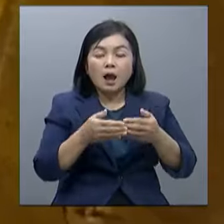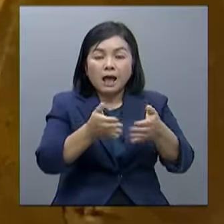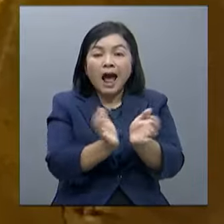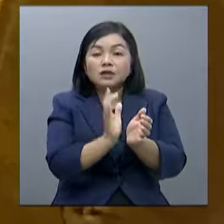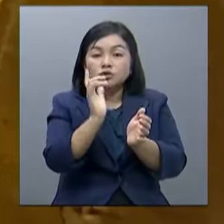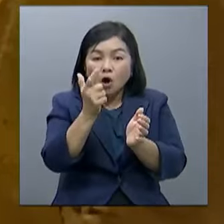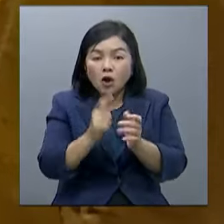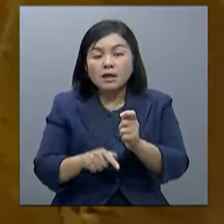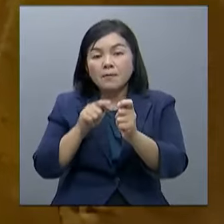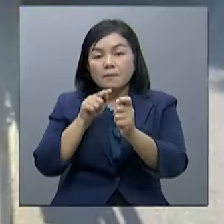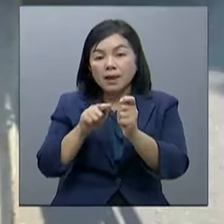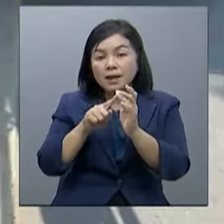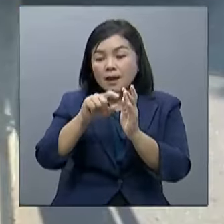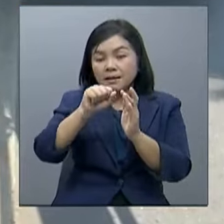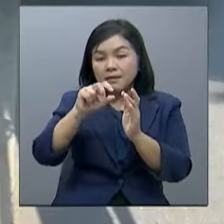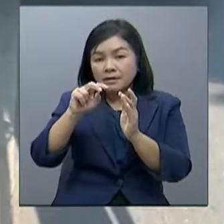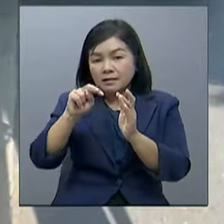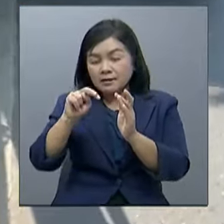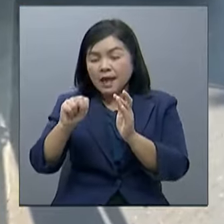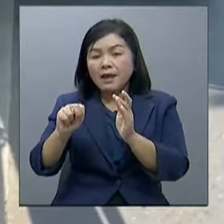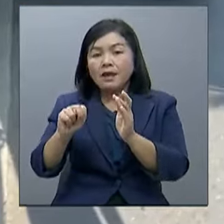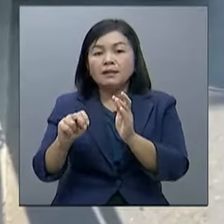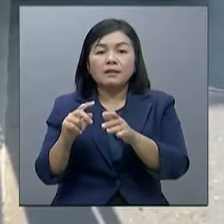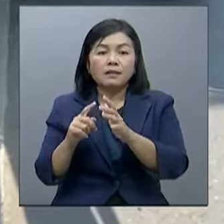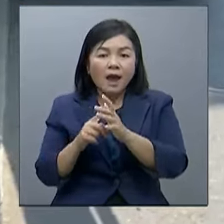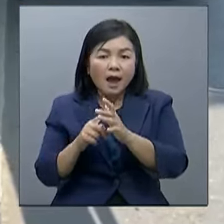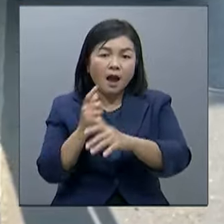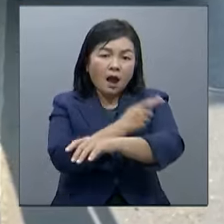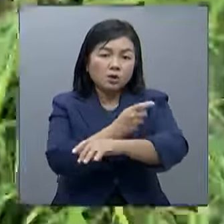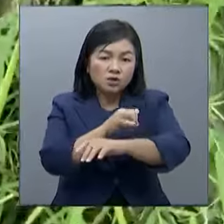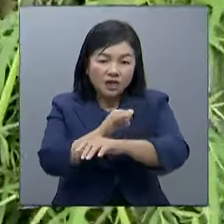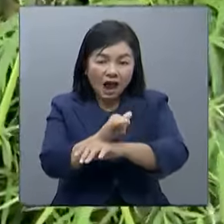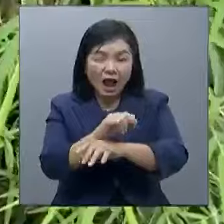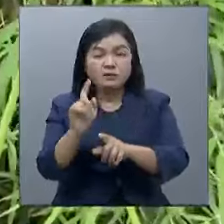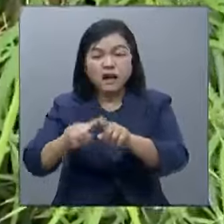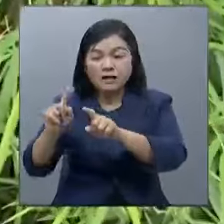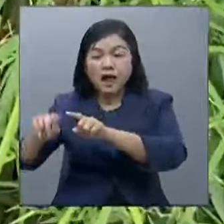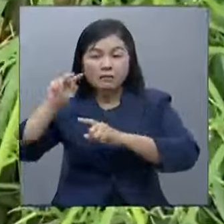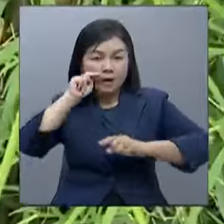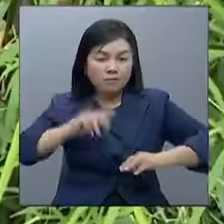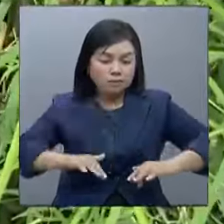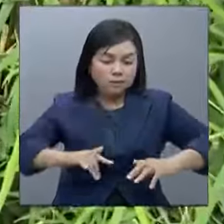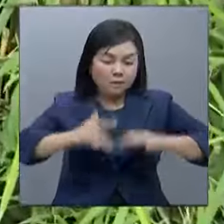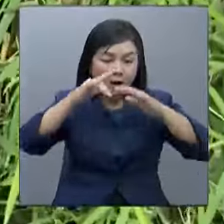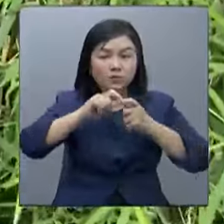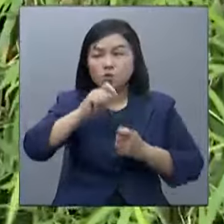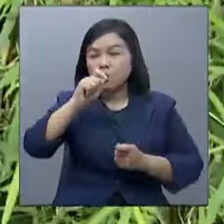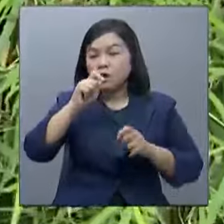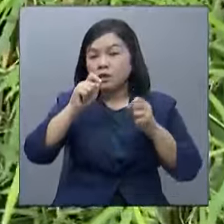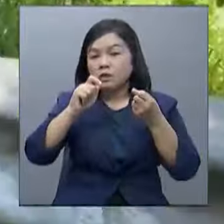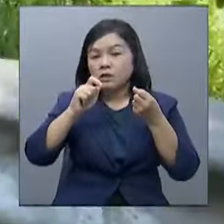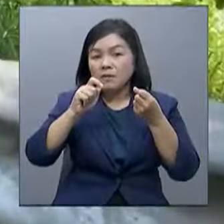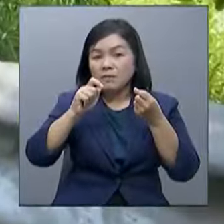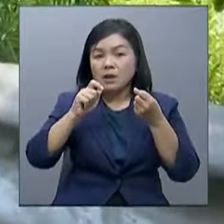เสนาผักไห่พระนครศรีอยุธยาคนที่อยู่ในบริเวณทุ่งเจ้า 7นะคะระดับน้ำจะเพิ่มขึ้น 10-15ซมในอีก